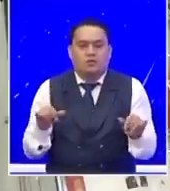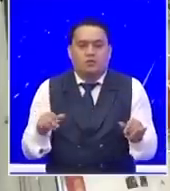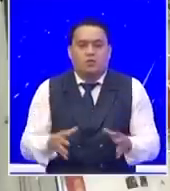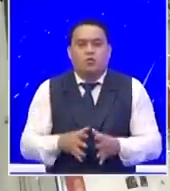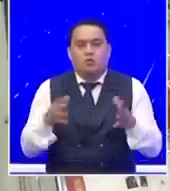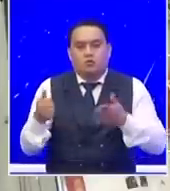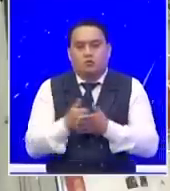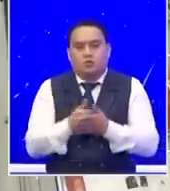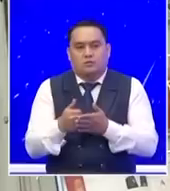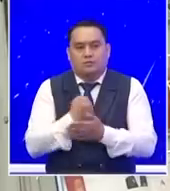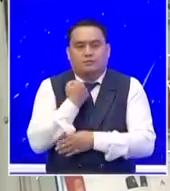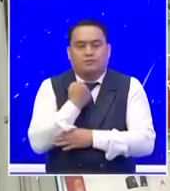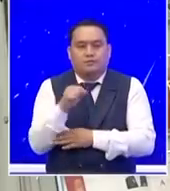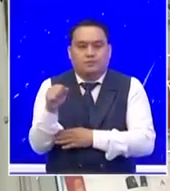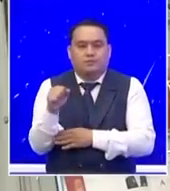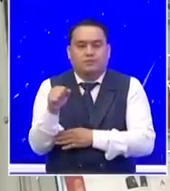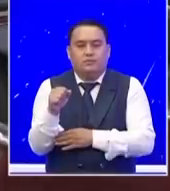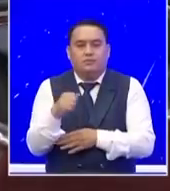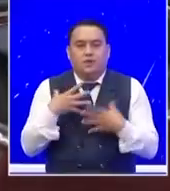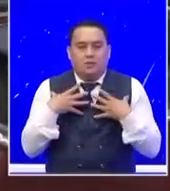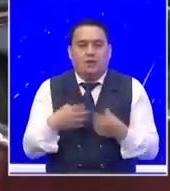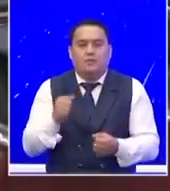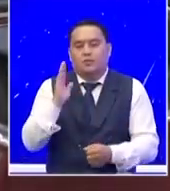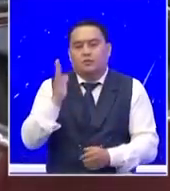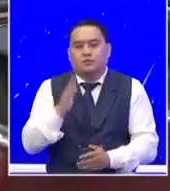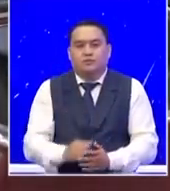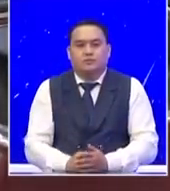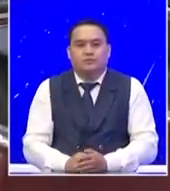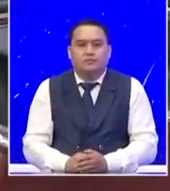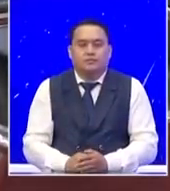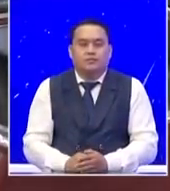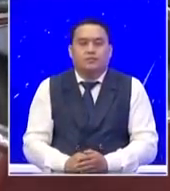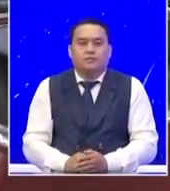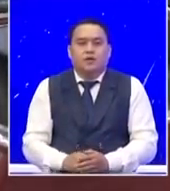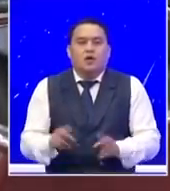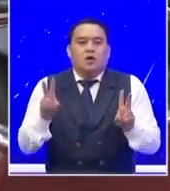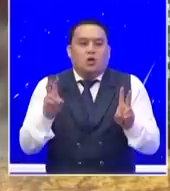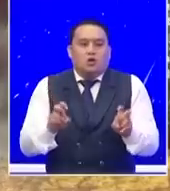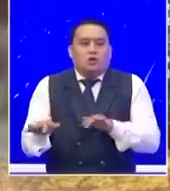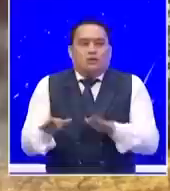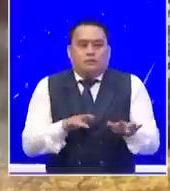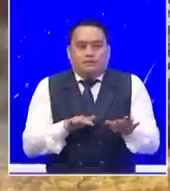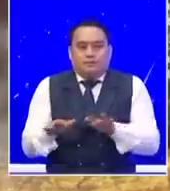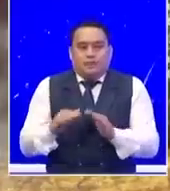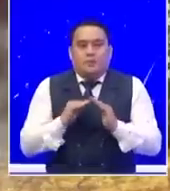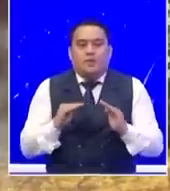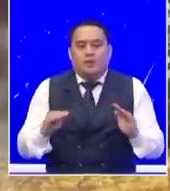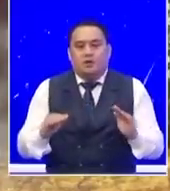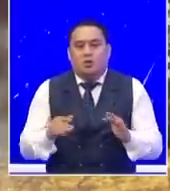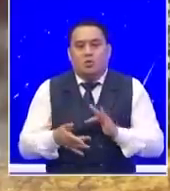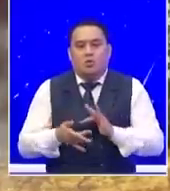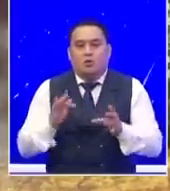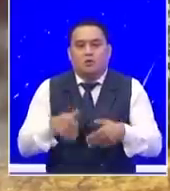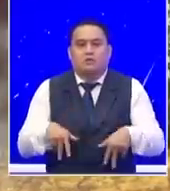үлкен-үлкен белестерді алайық. Аманшылық болсын. Отбасы мейірім мекені тақырыбында ұйымдастырылған шараға кітапхана оқырмандары онлайн